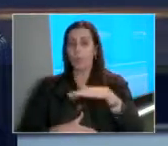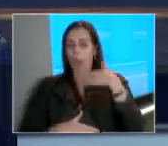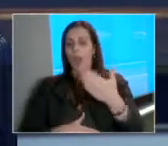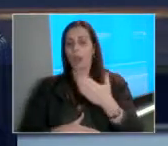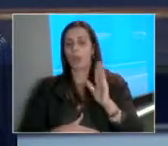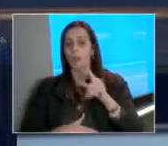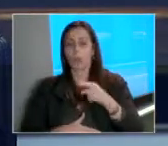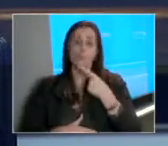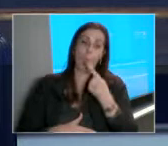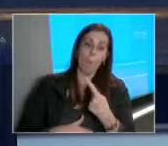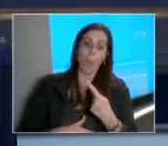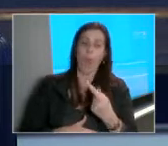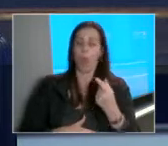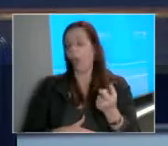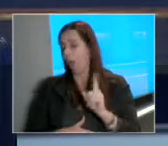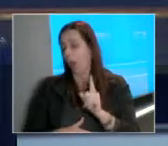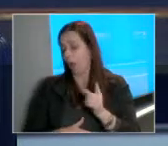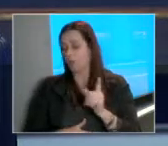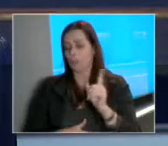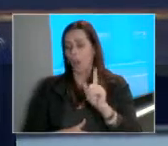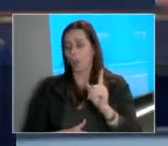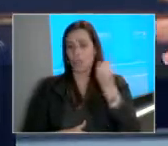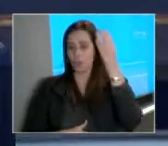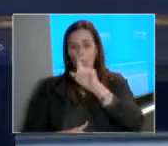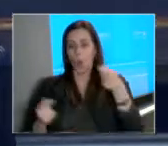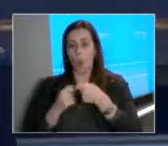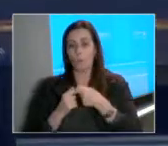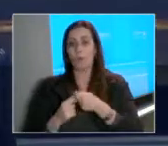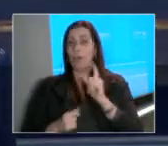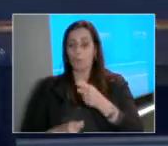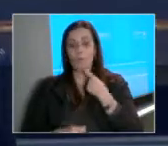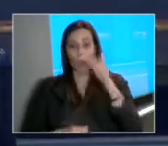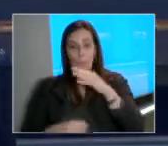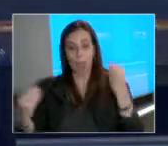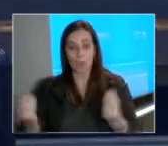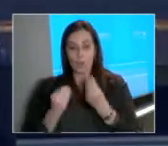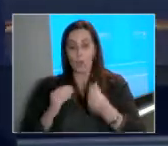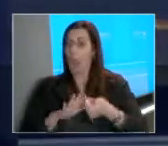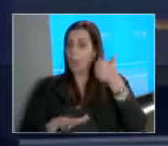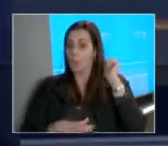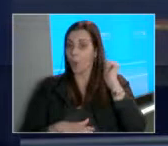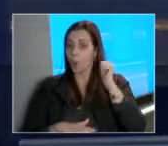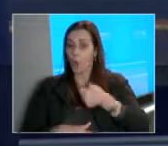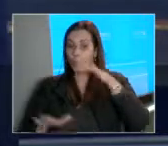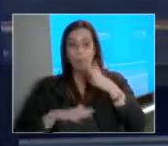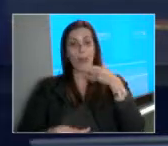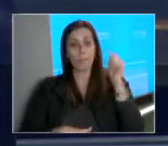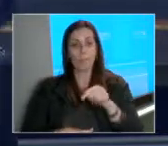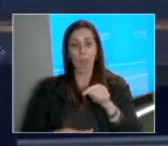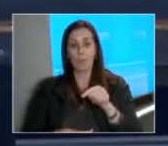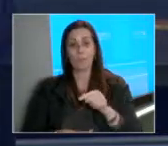אחר כך נראה, זה שהוא אומר, הפר, הוא לא היה תום לב וכדומה, זה קשקוש, זה לא רלוונטי. אבל אני רוצה להגיד לך עוד משהו. אתמול עומד ראש ממשלה